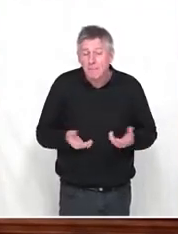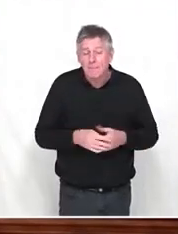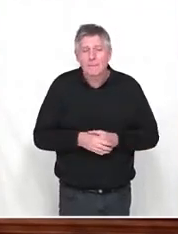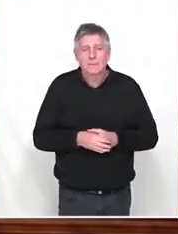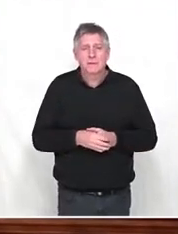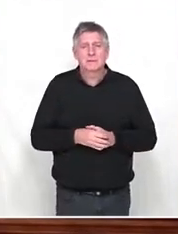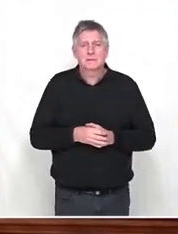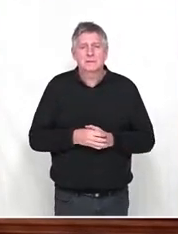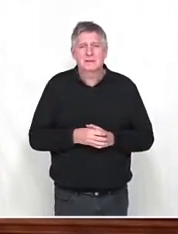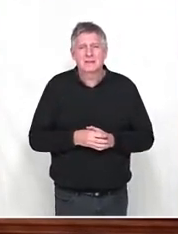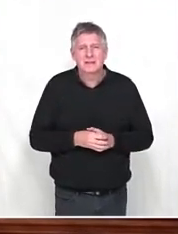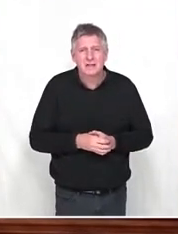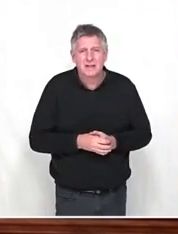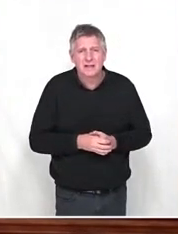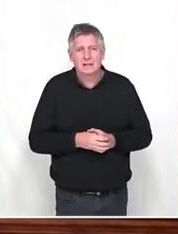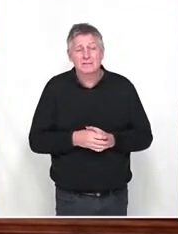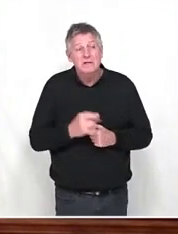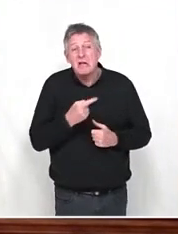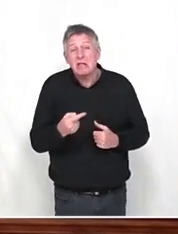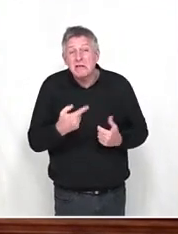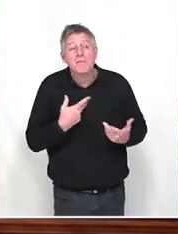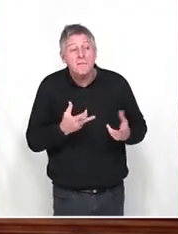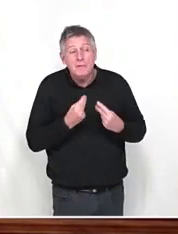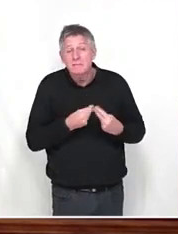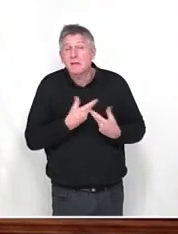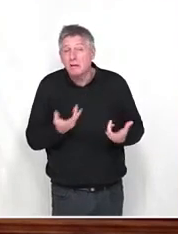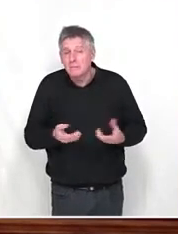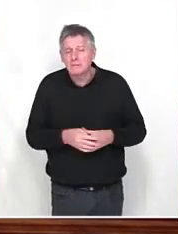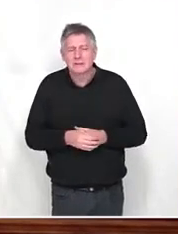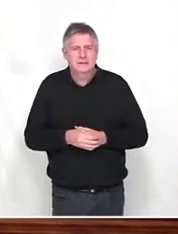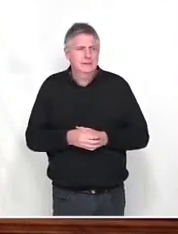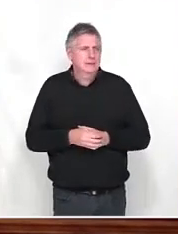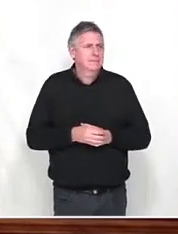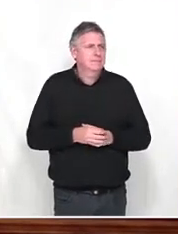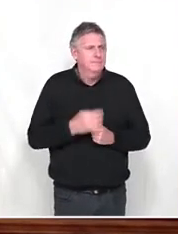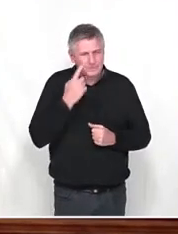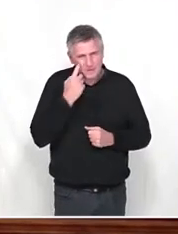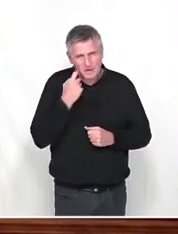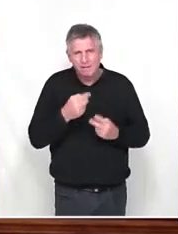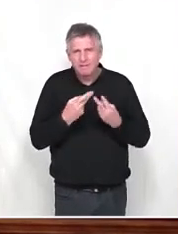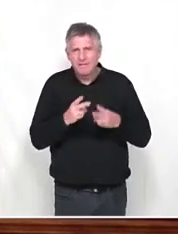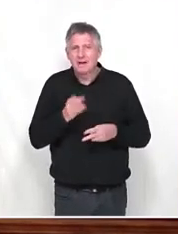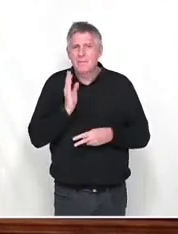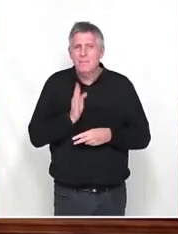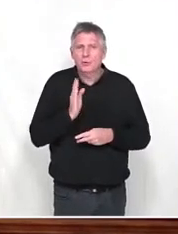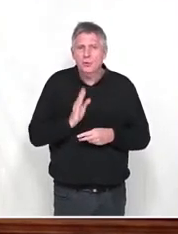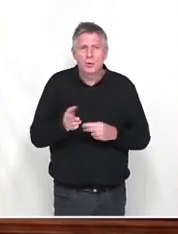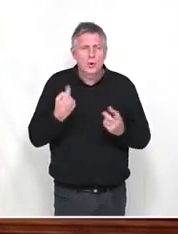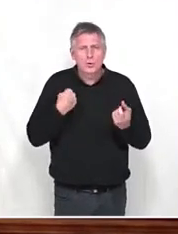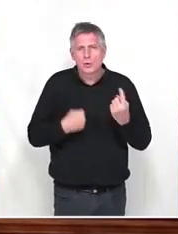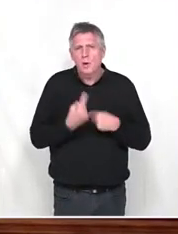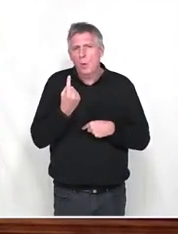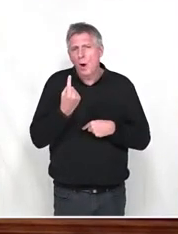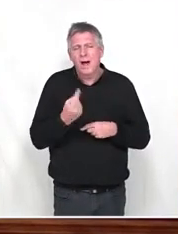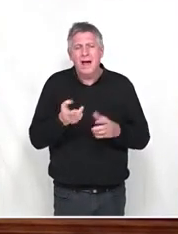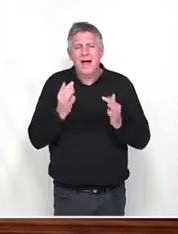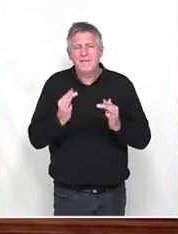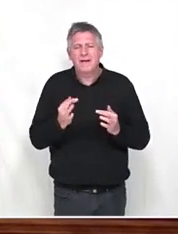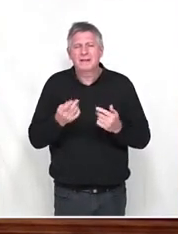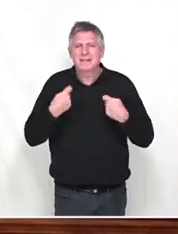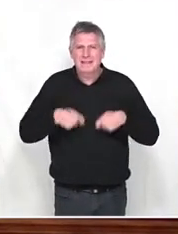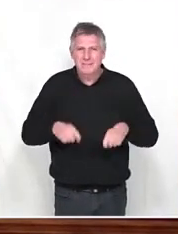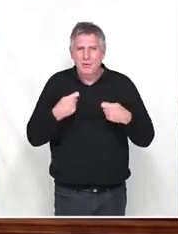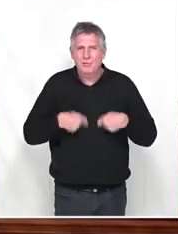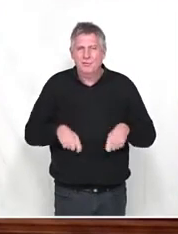Cet observatoire confirme ce que nous avons exposé. La ville de Bordeaux est en première position concernant les